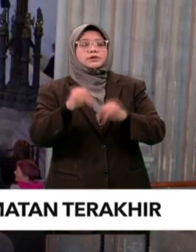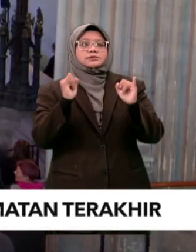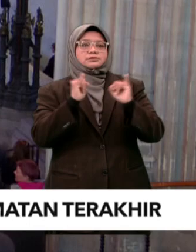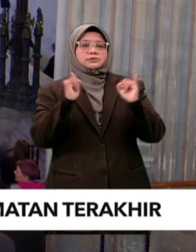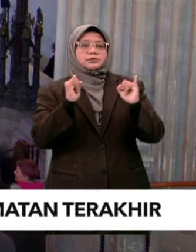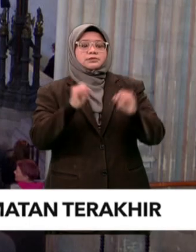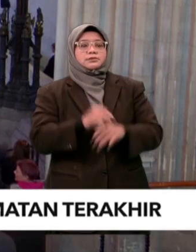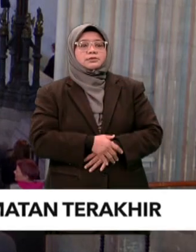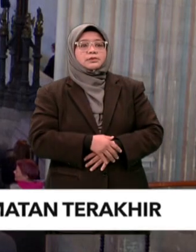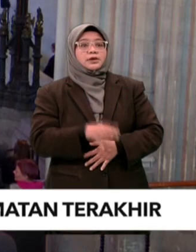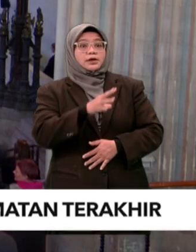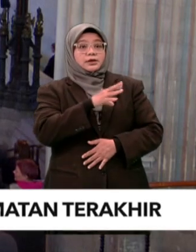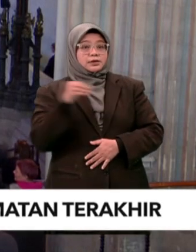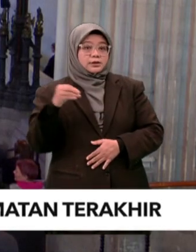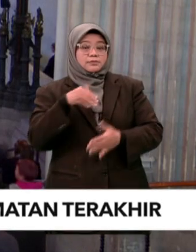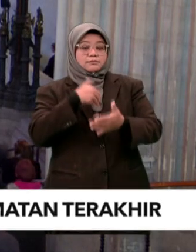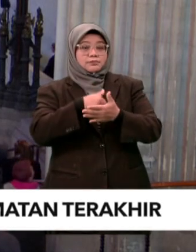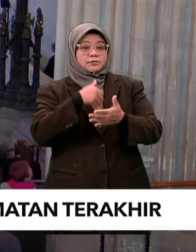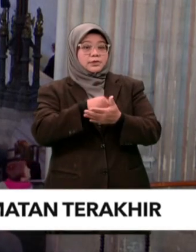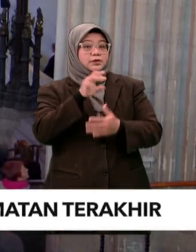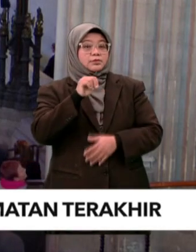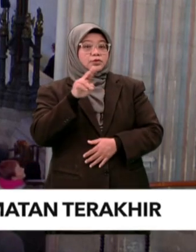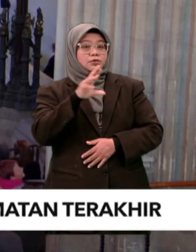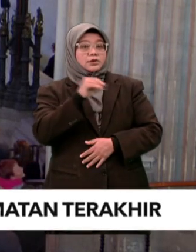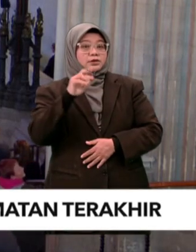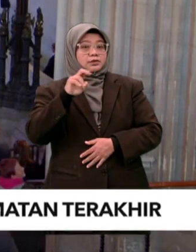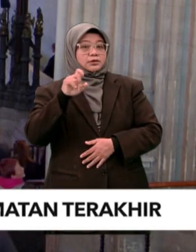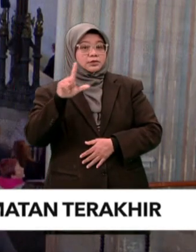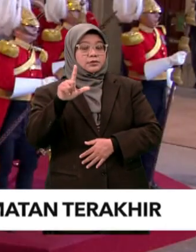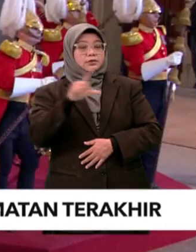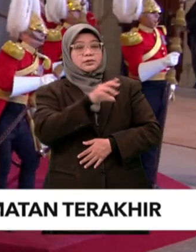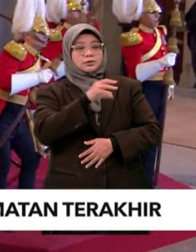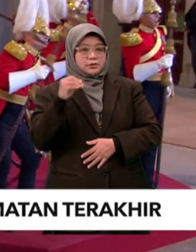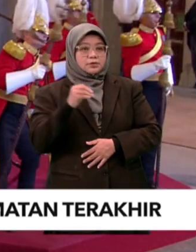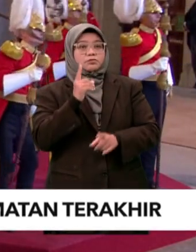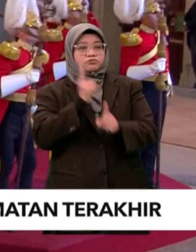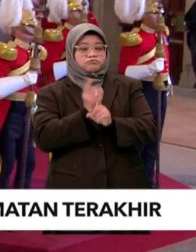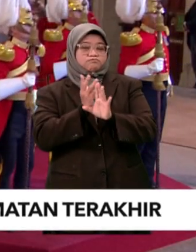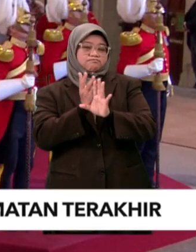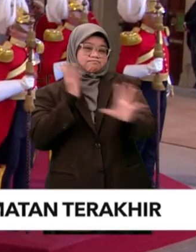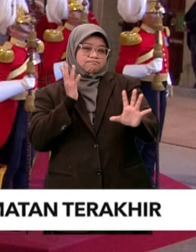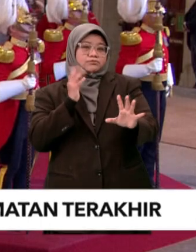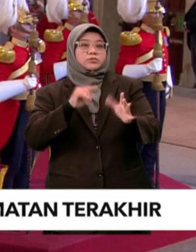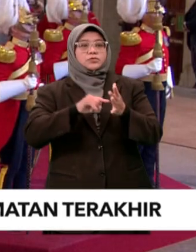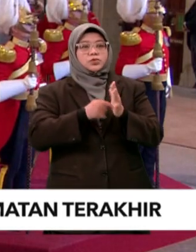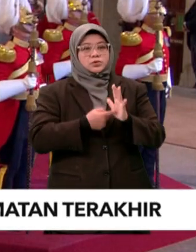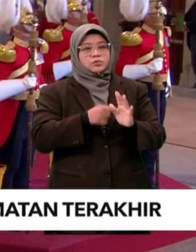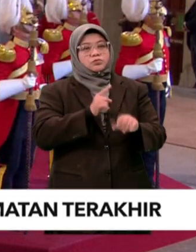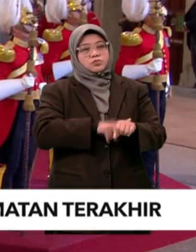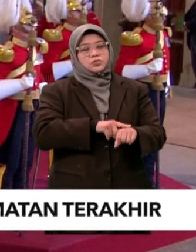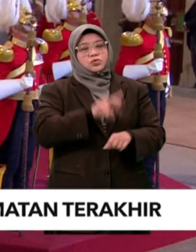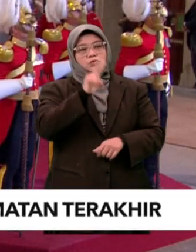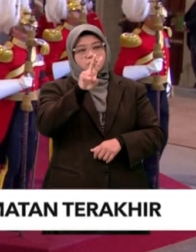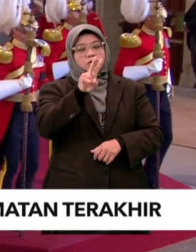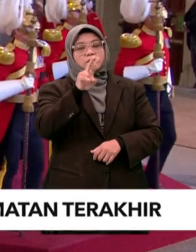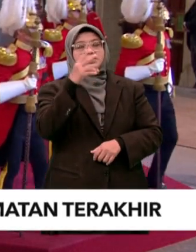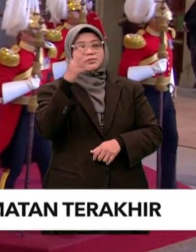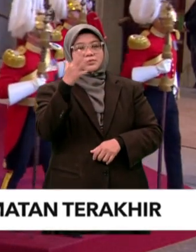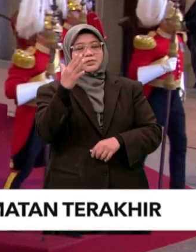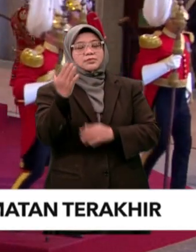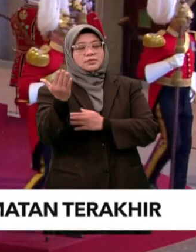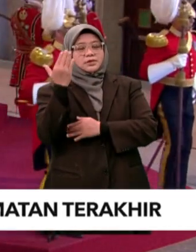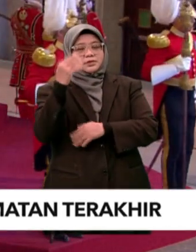bekas pemain tengah Manchester United dan Real Madrid itu berkata beliau telah beratur sejak kiri-kirim 2015 pagi waktu